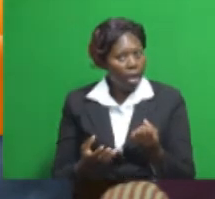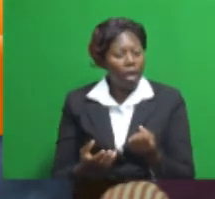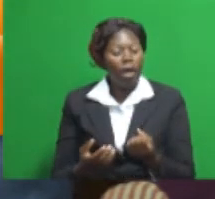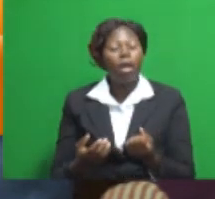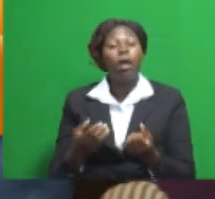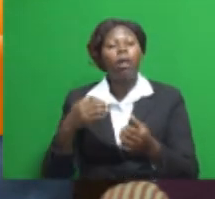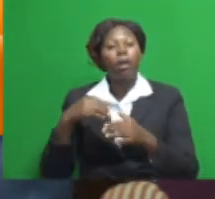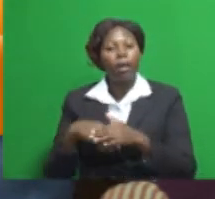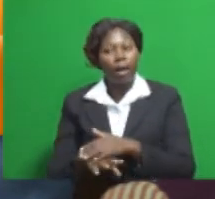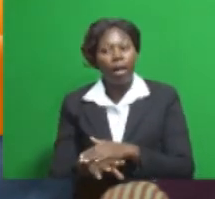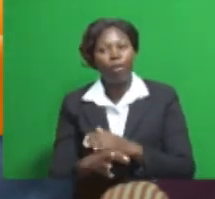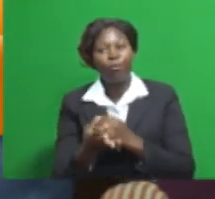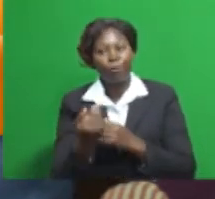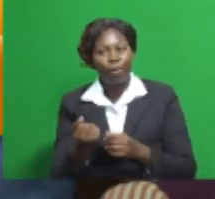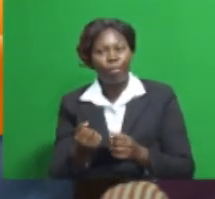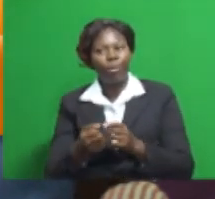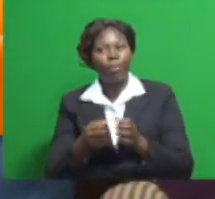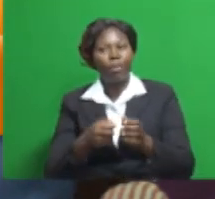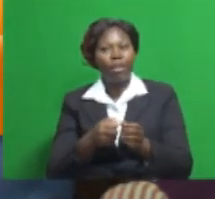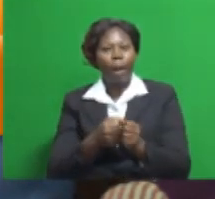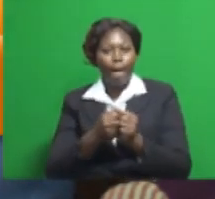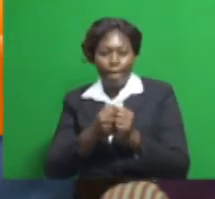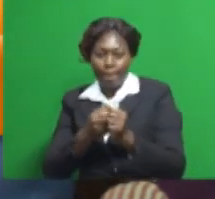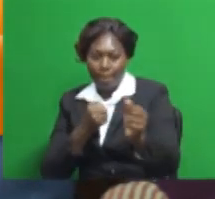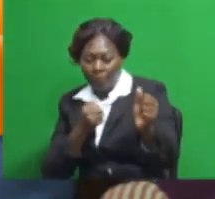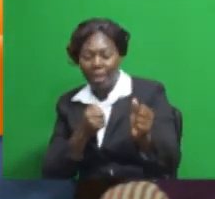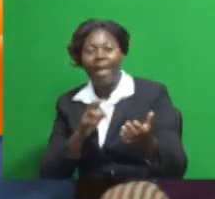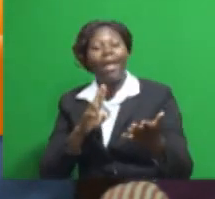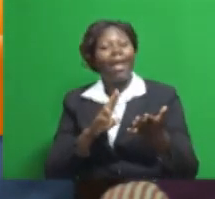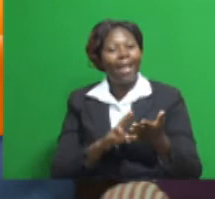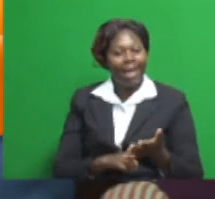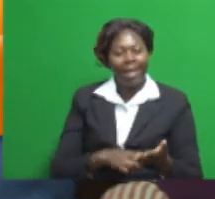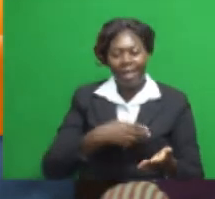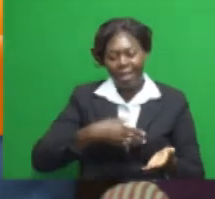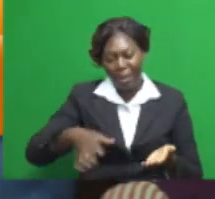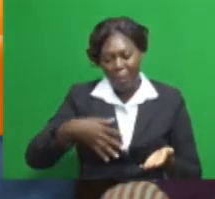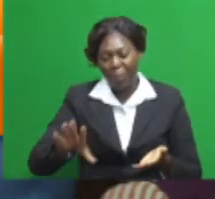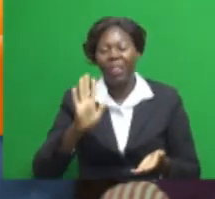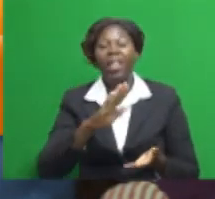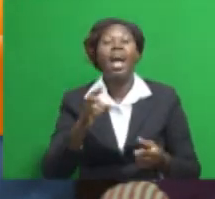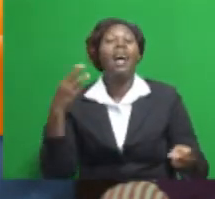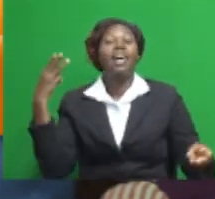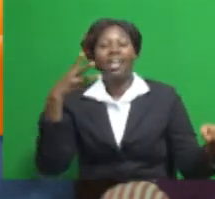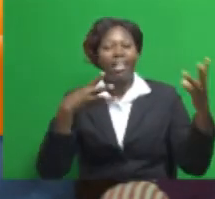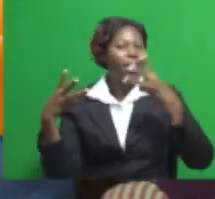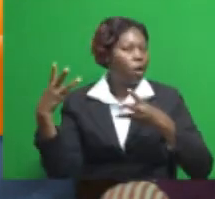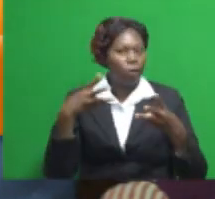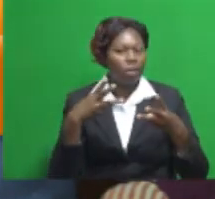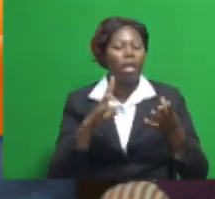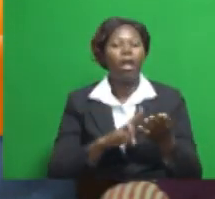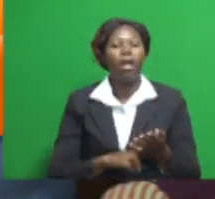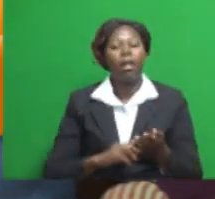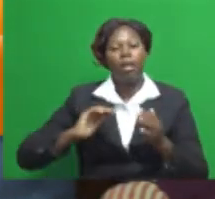pautera vakava nesimba pakurwa vakadzinga hondo dzamamwe marudzi vakadzi vakapiwa zvevakafa